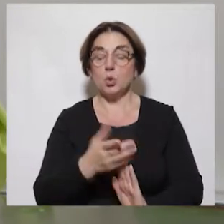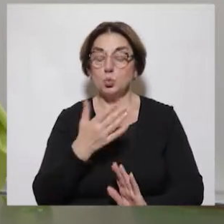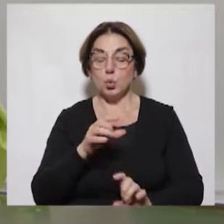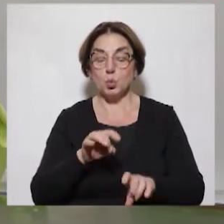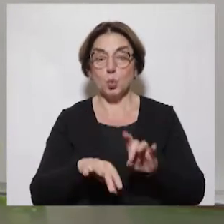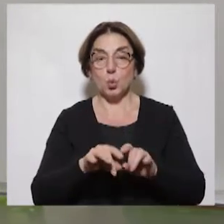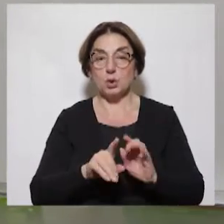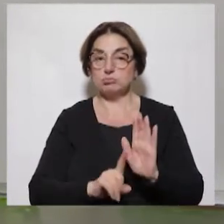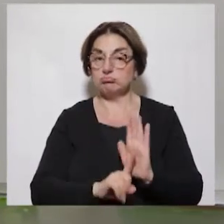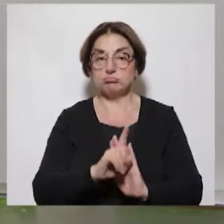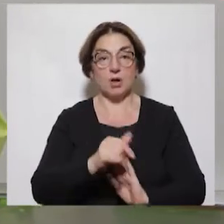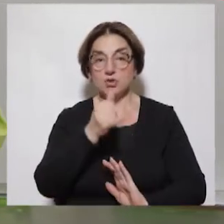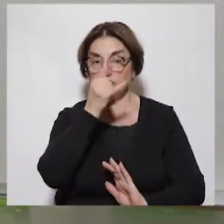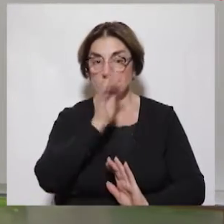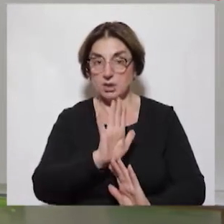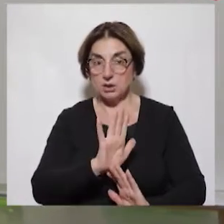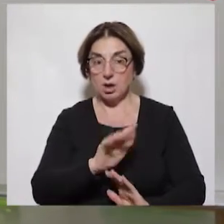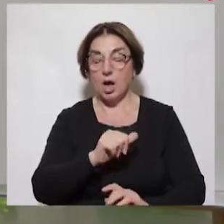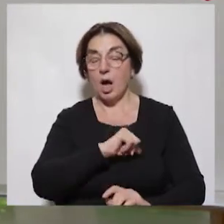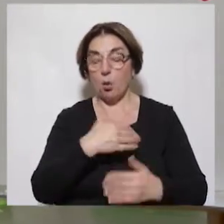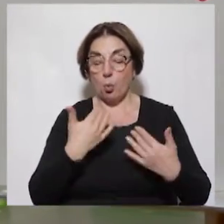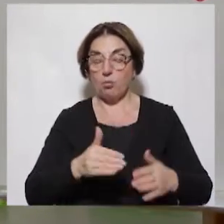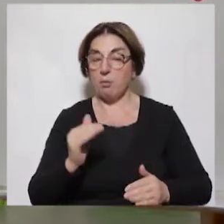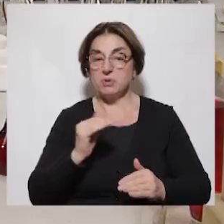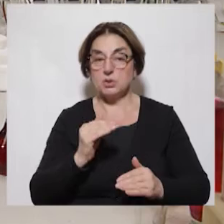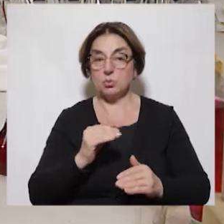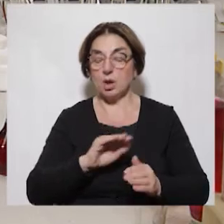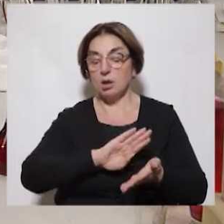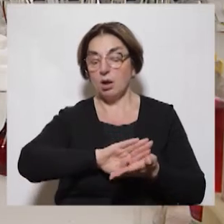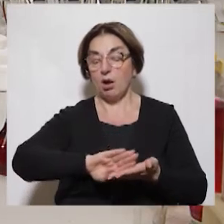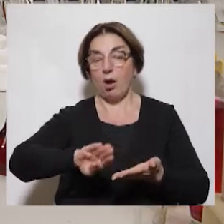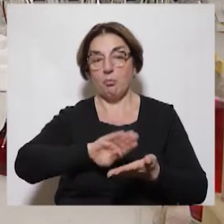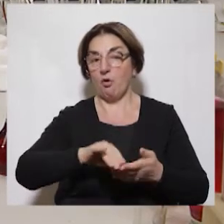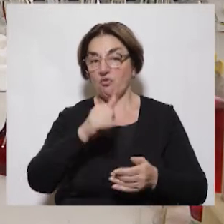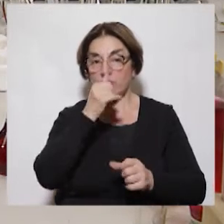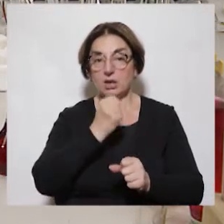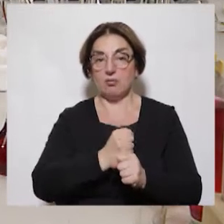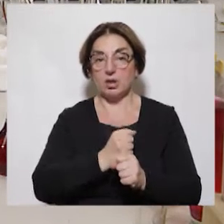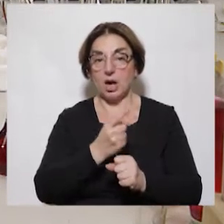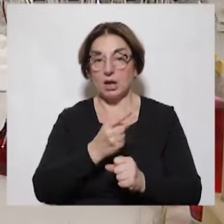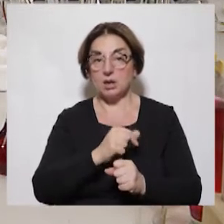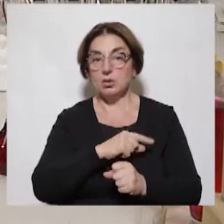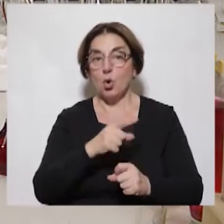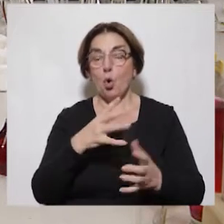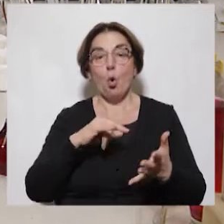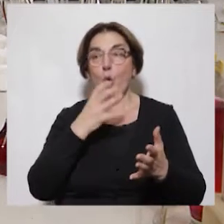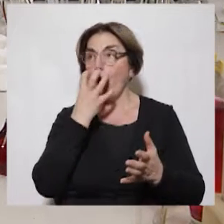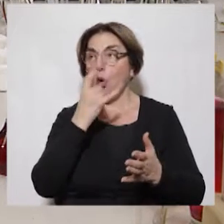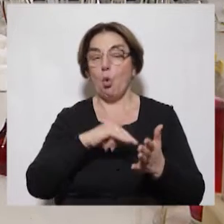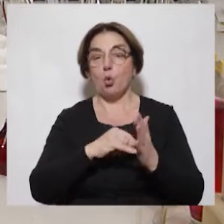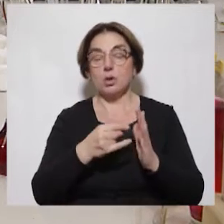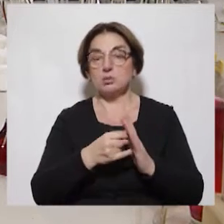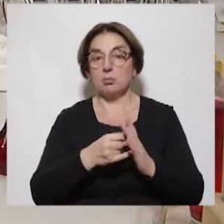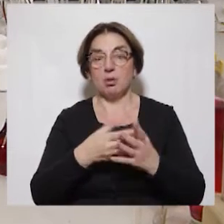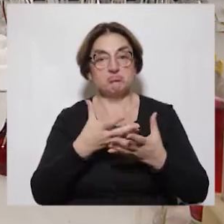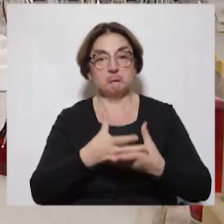არ დაიწყება, გამოხდის პროცესი ფიზიკურად ვერ მოხდება. ვინაიდან ჩვენ შემთხვევაში აღებული ნივთიერებებიდან არც ერთი ოთახის ტემპერატურაზე